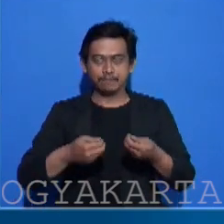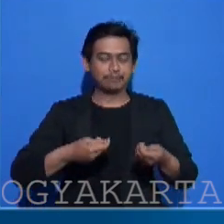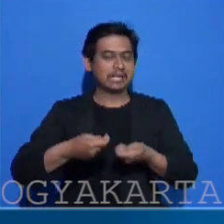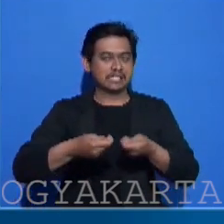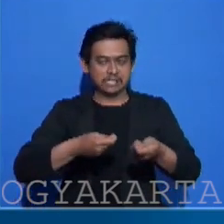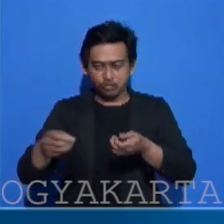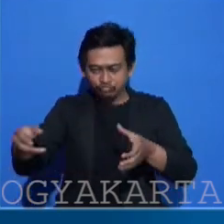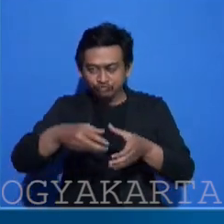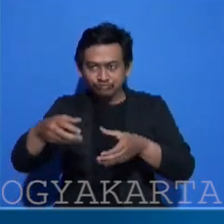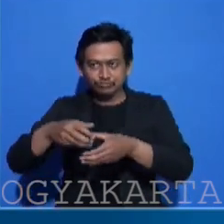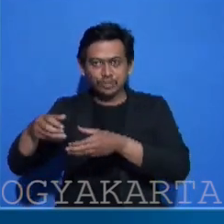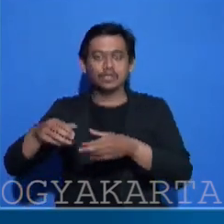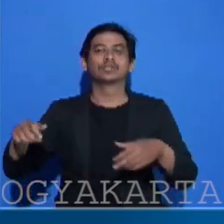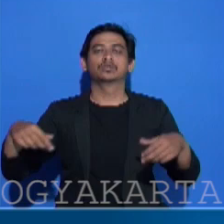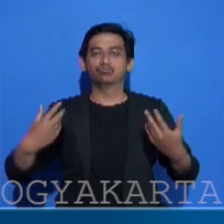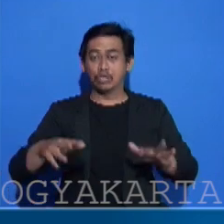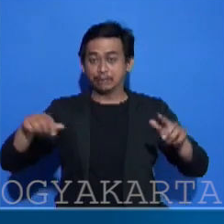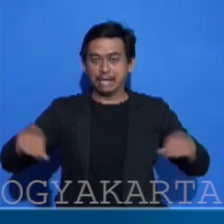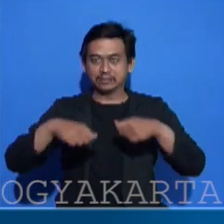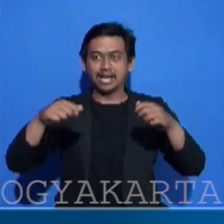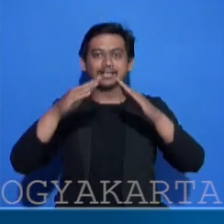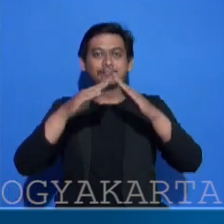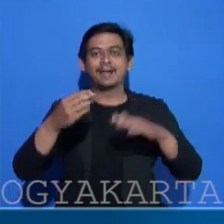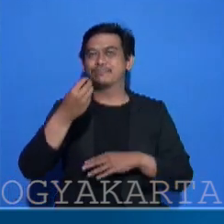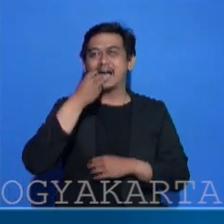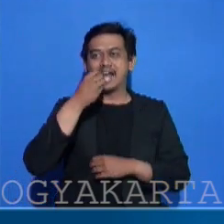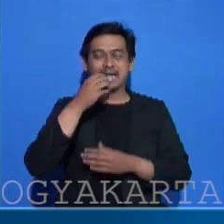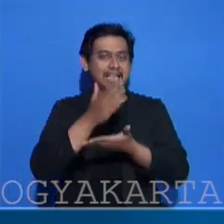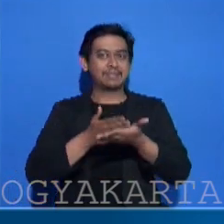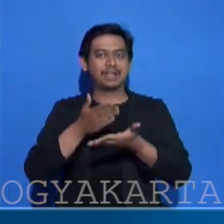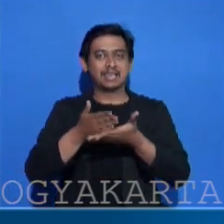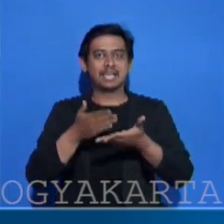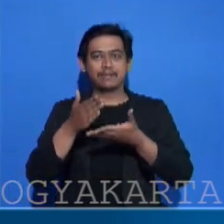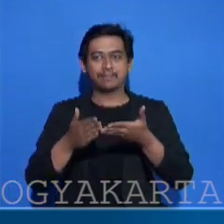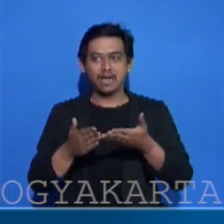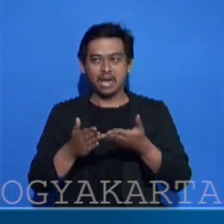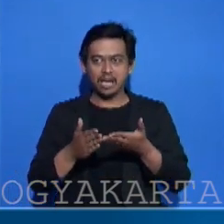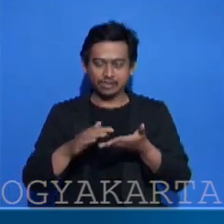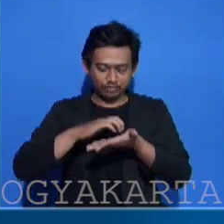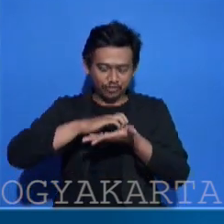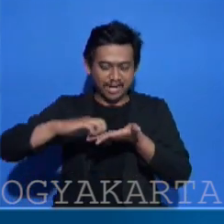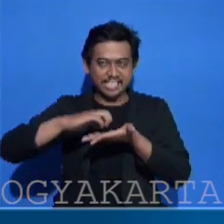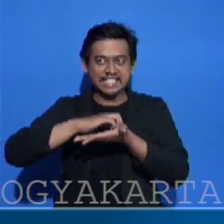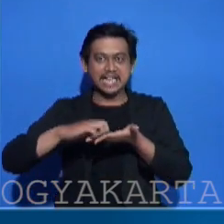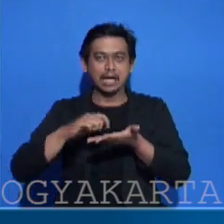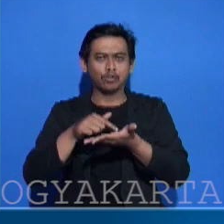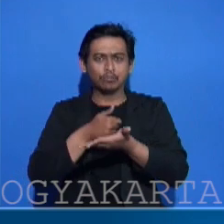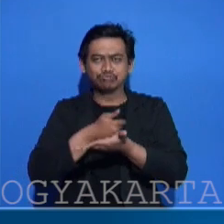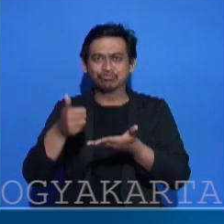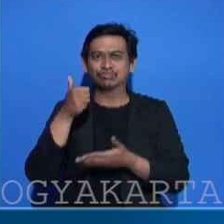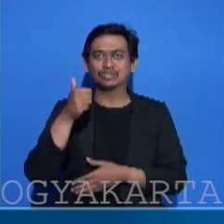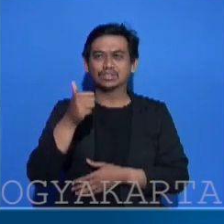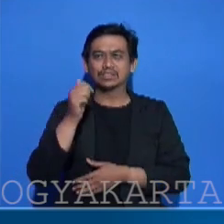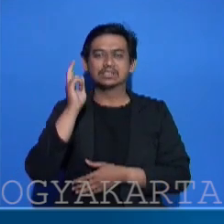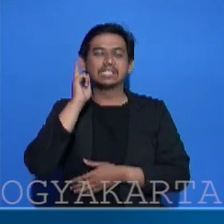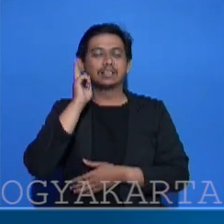pedagang gorengan dan rumah makan dan yang berbentuk papan untuk para pedagang sayur serta yang eksklusif dibungkus daun untuk ibu-ibu rumah tangga